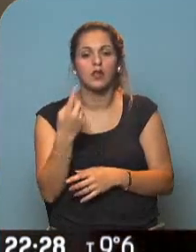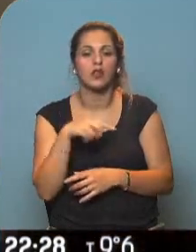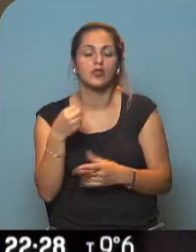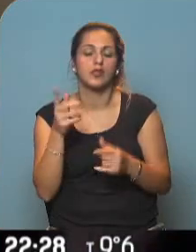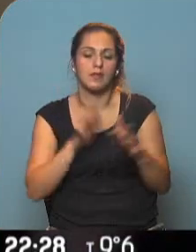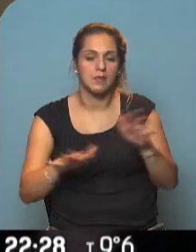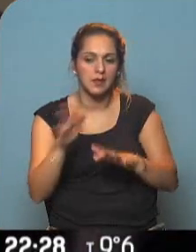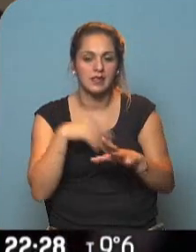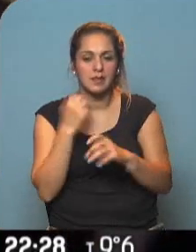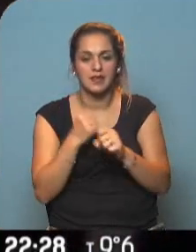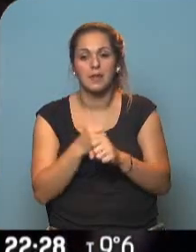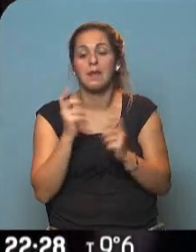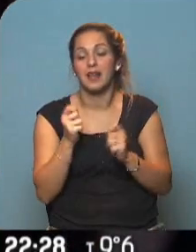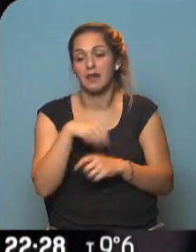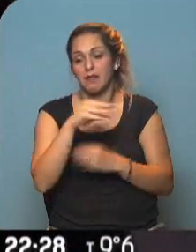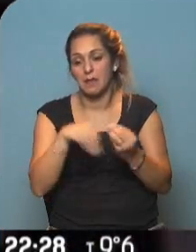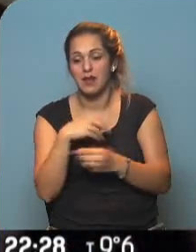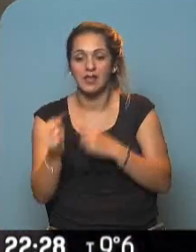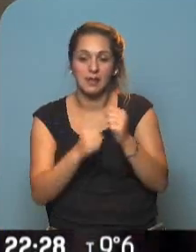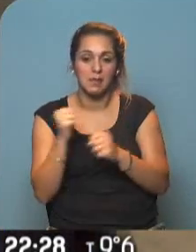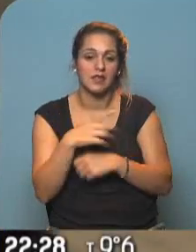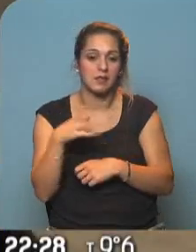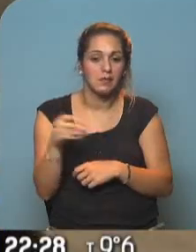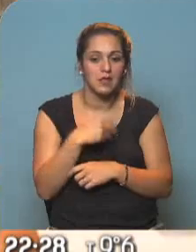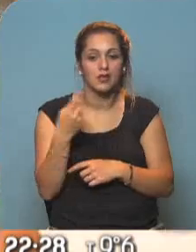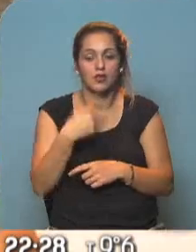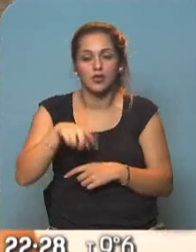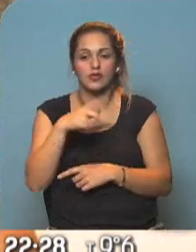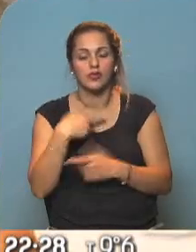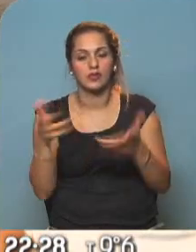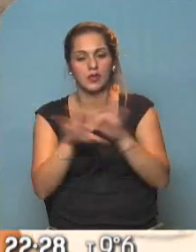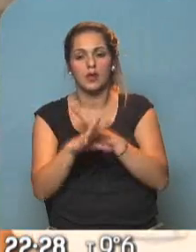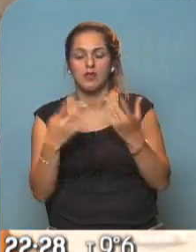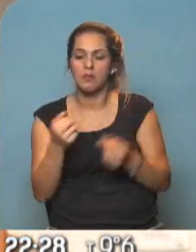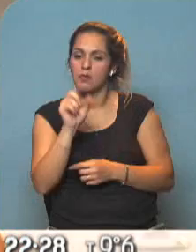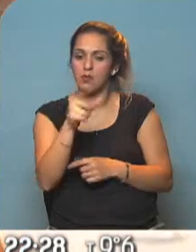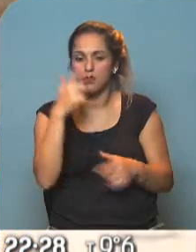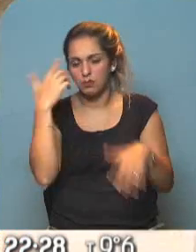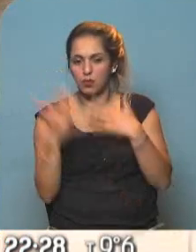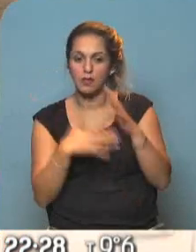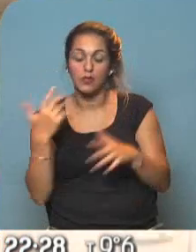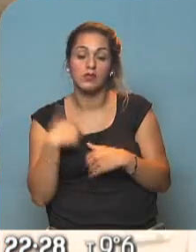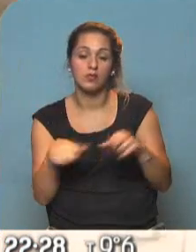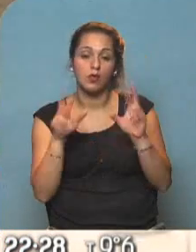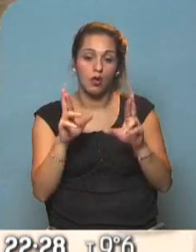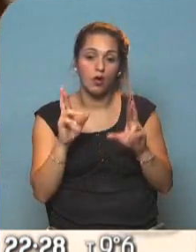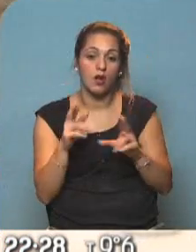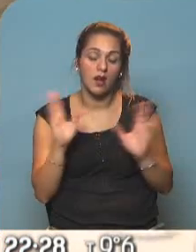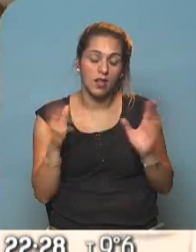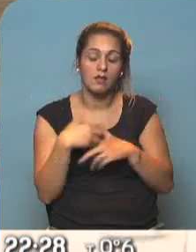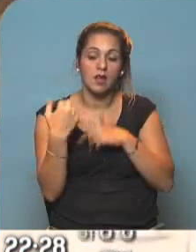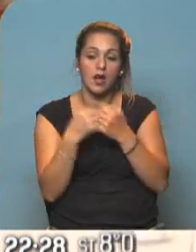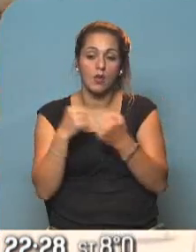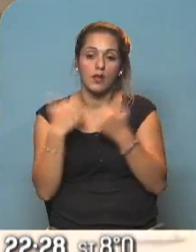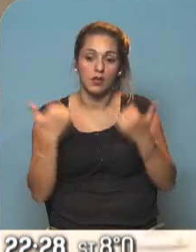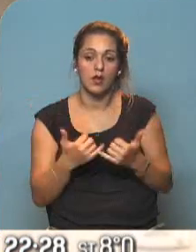irrealizzabile, pericoloso per le famiglie e per le imprese, questo è il nostro giudizio, speriamo che ci smentisca. Un po' confusa e spero che si mettano d'accordo perché non se ne può